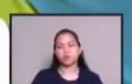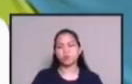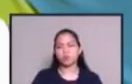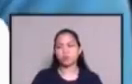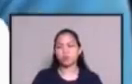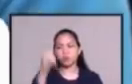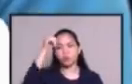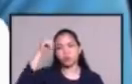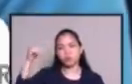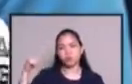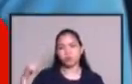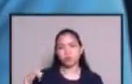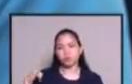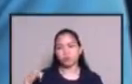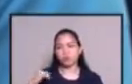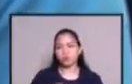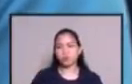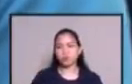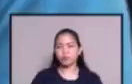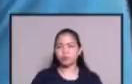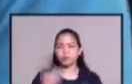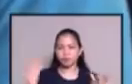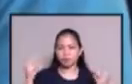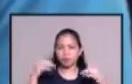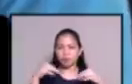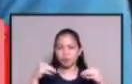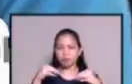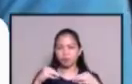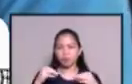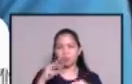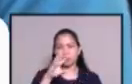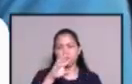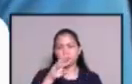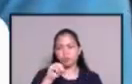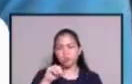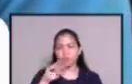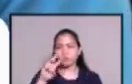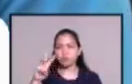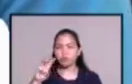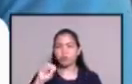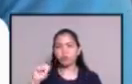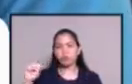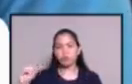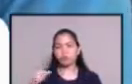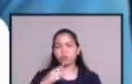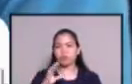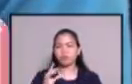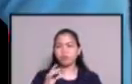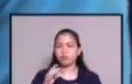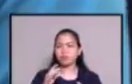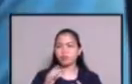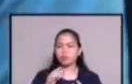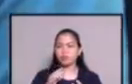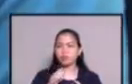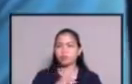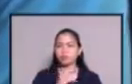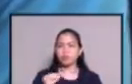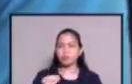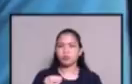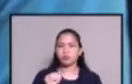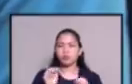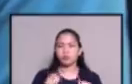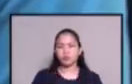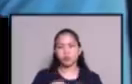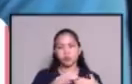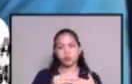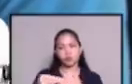Kahapon nga po, nakipag-meeting sa amin ng MWSS at nag-intervene po sila at with the able leadership